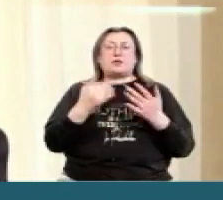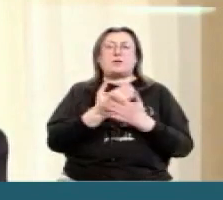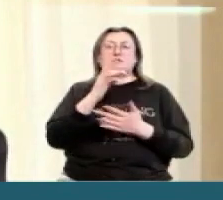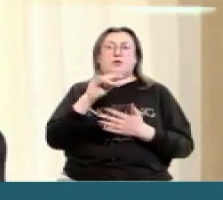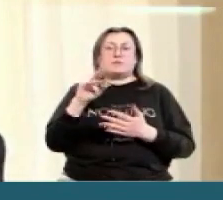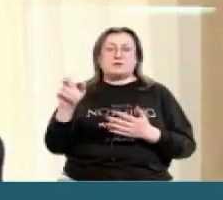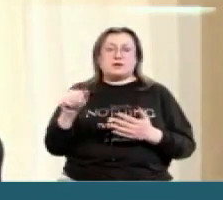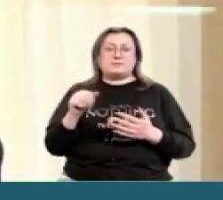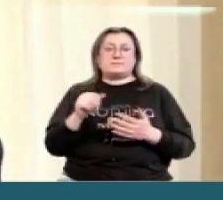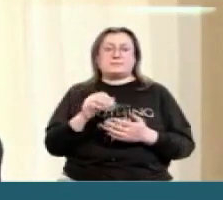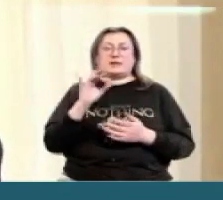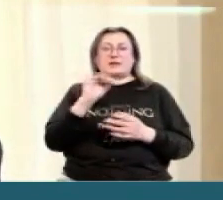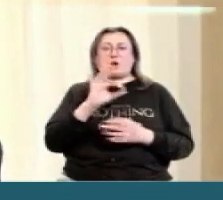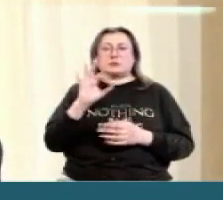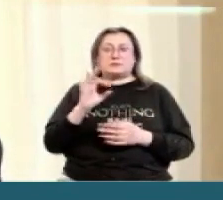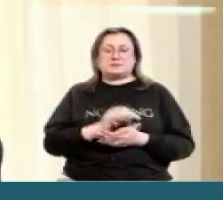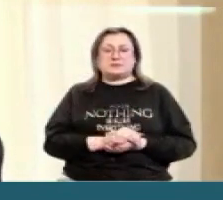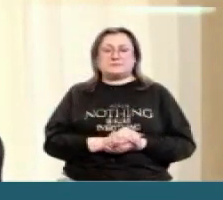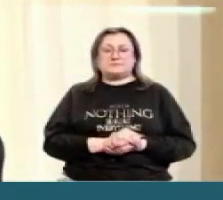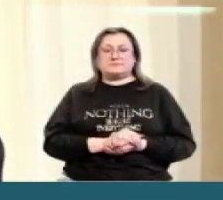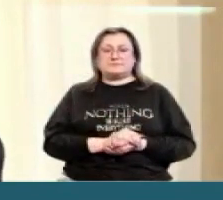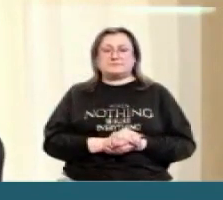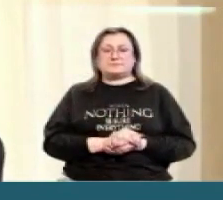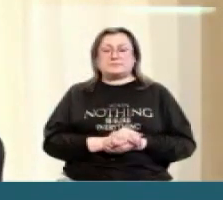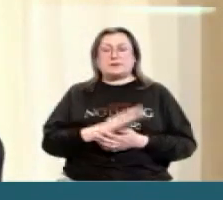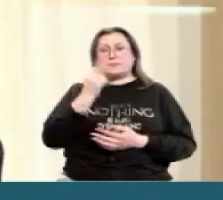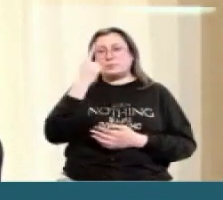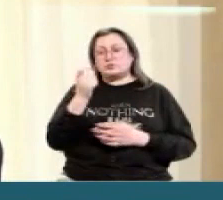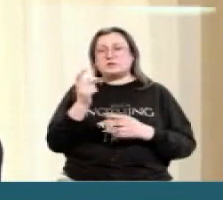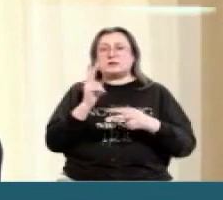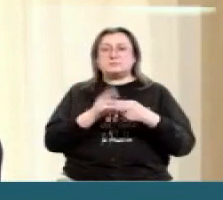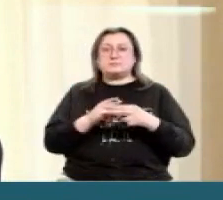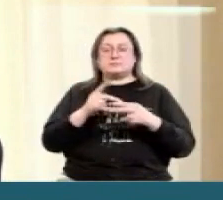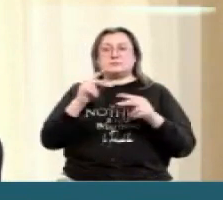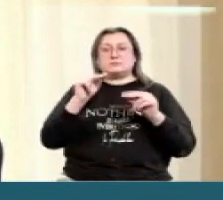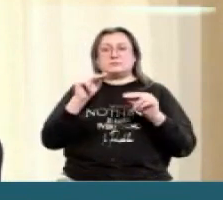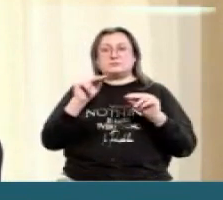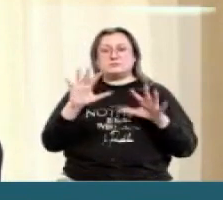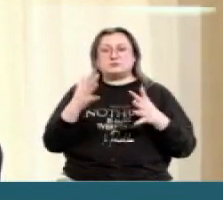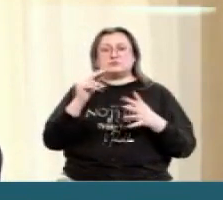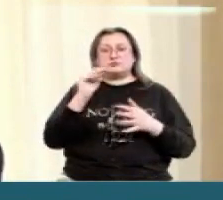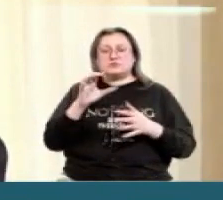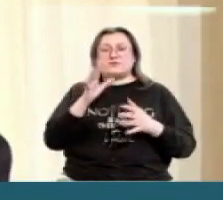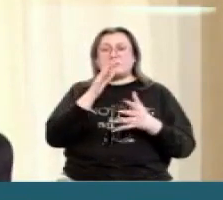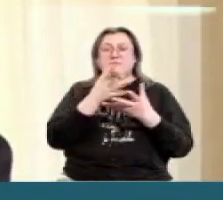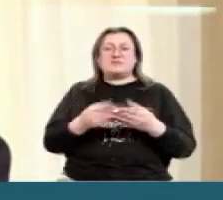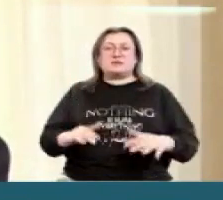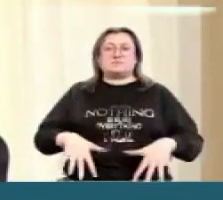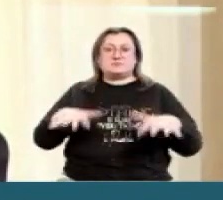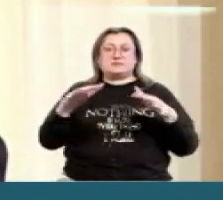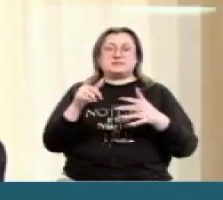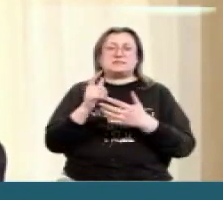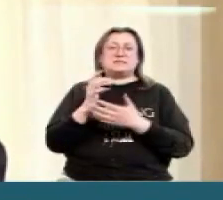Новоселовка, Карабрыза и Октябрьская. На предупреждение и ликвидацию ЧС в период весеннего половодья из